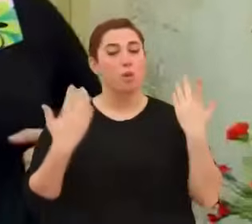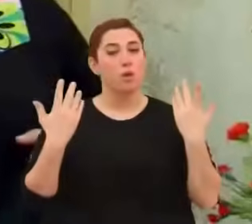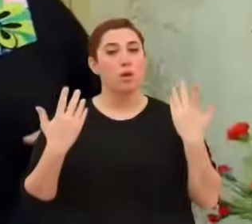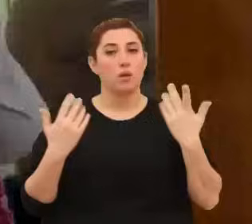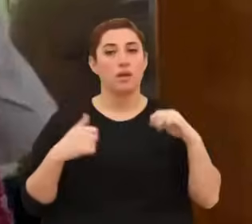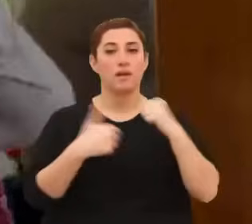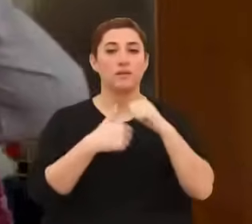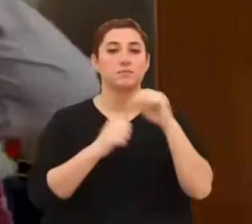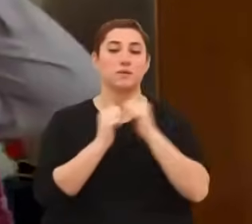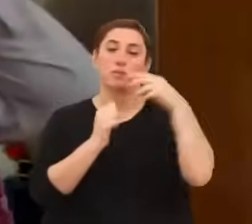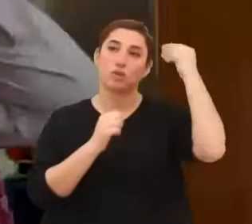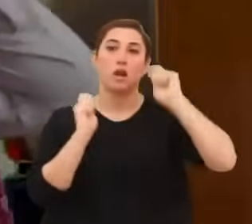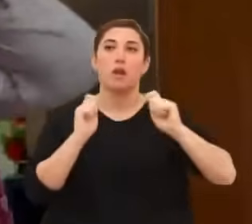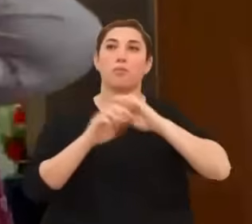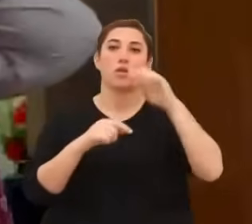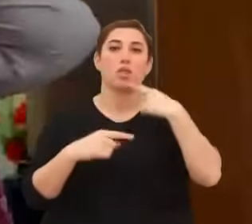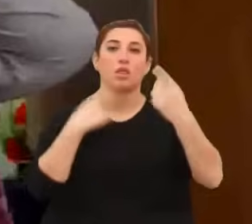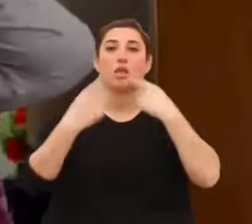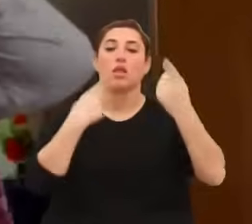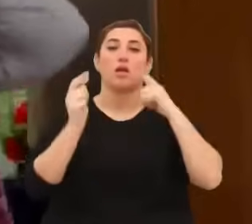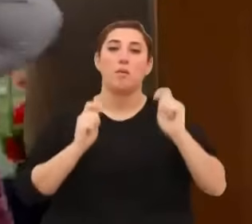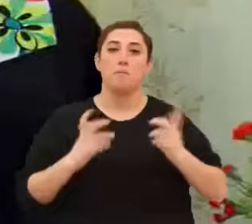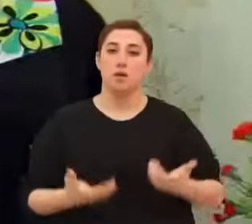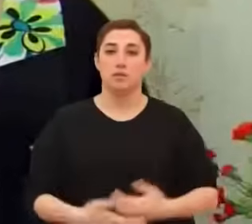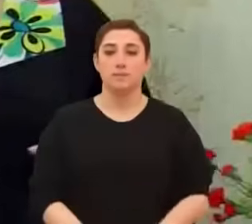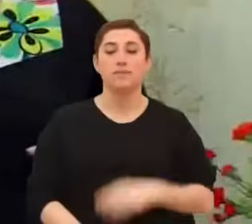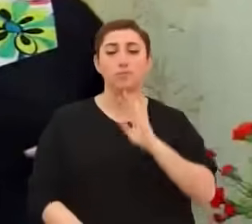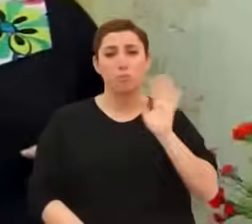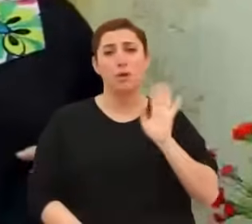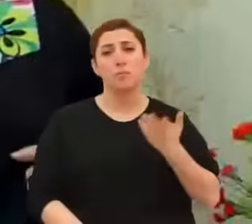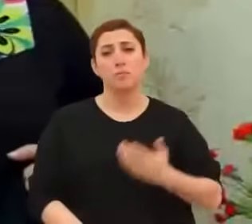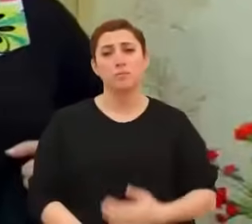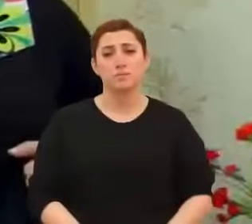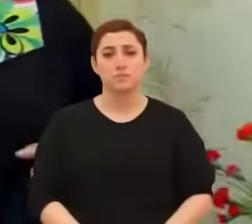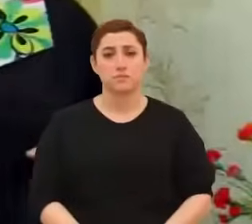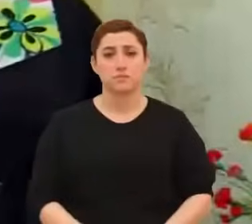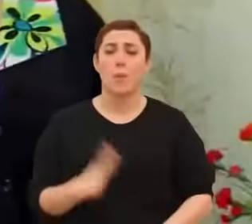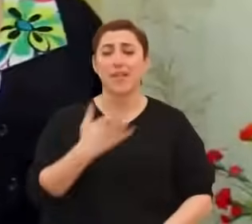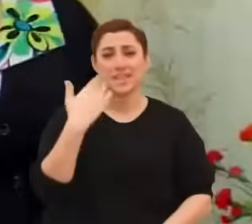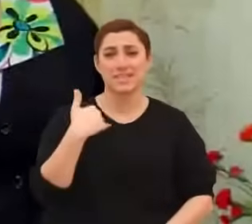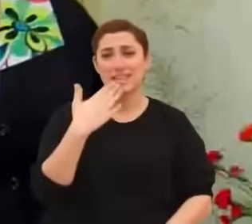Allah, karısıyla muhtarlık yapıyor diye tefe koyarlar vallahi beni. Tamam canım, gel.